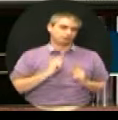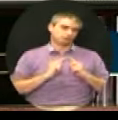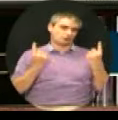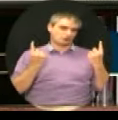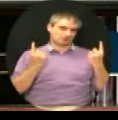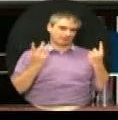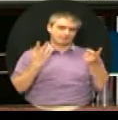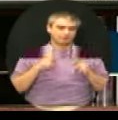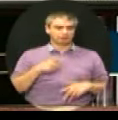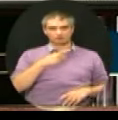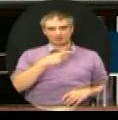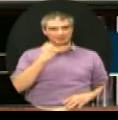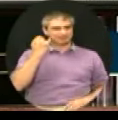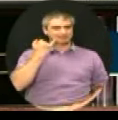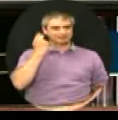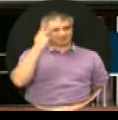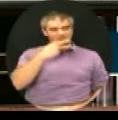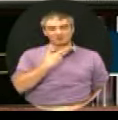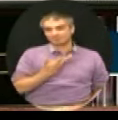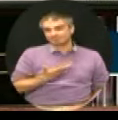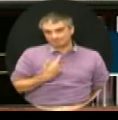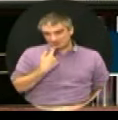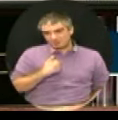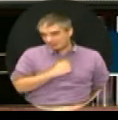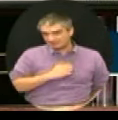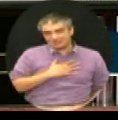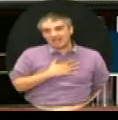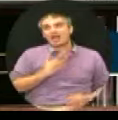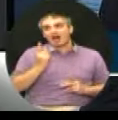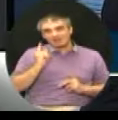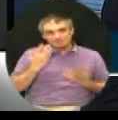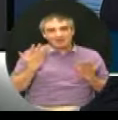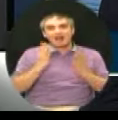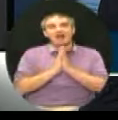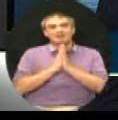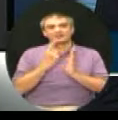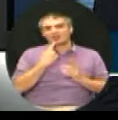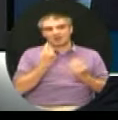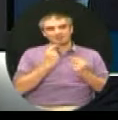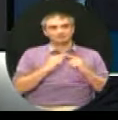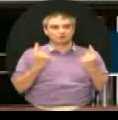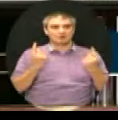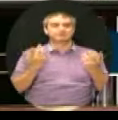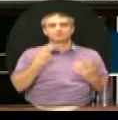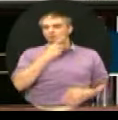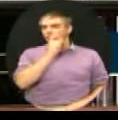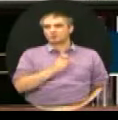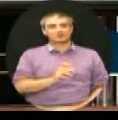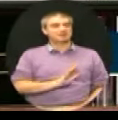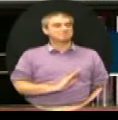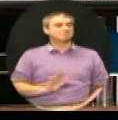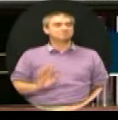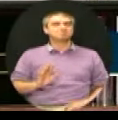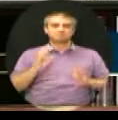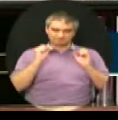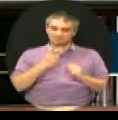שונות ממה שיש ליצחק נבון. לצערי אני אומרת, הלוואי והייתי יכול להגיד משהו אחר, אבל הוא דמות